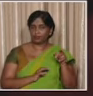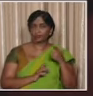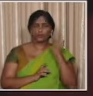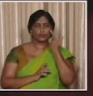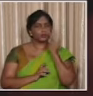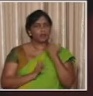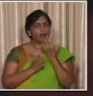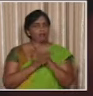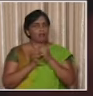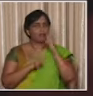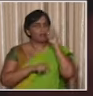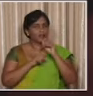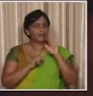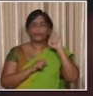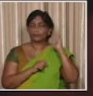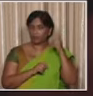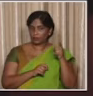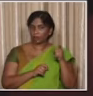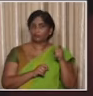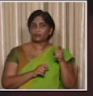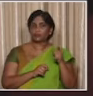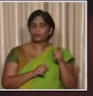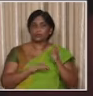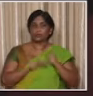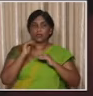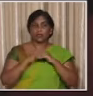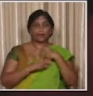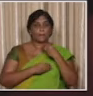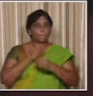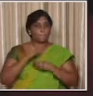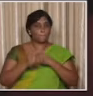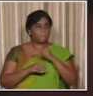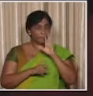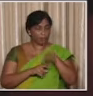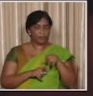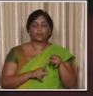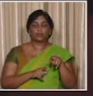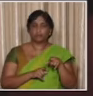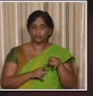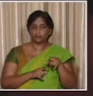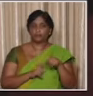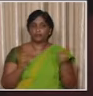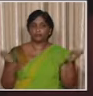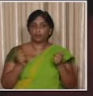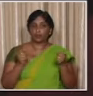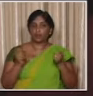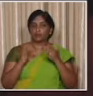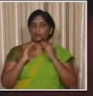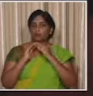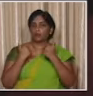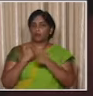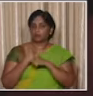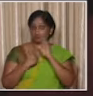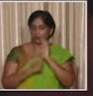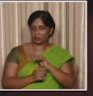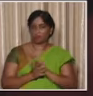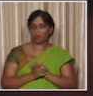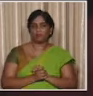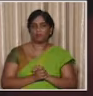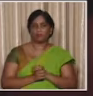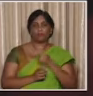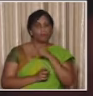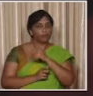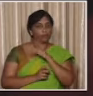අසරණ කලාකරුවන්ට විශේෂයෙන්ම අත්කම් භාණ්ඩ නිෂ්පාදනය කරන අයට වෙළඳ පොලක් හදන්නට ඕනේ.